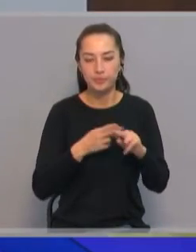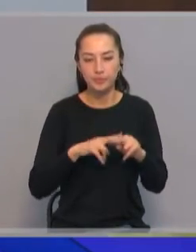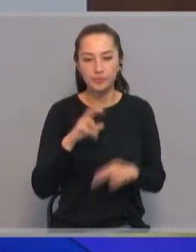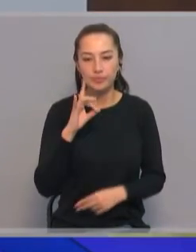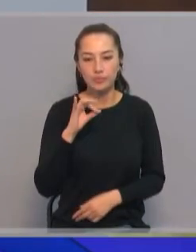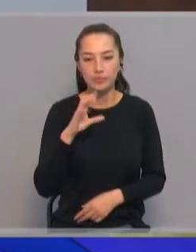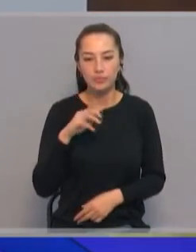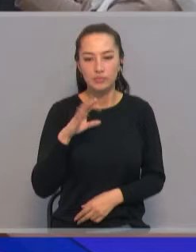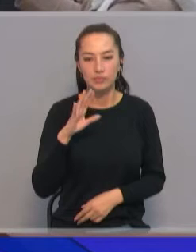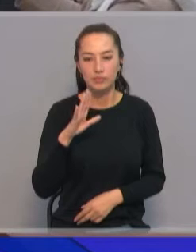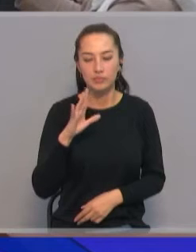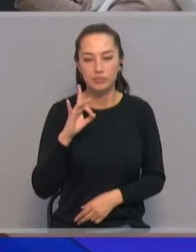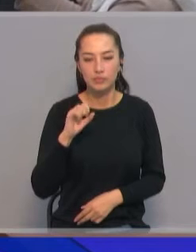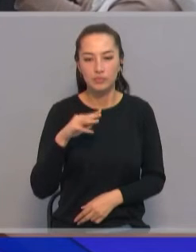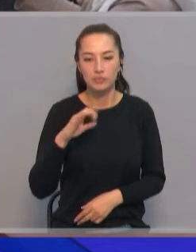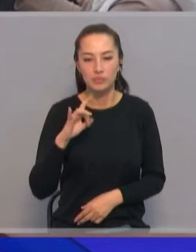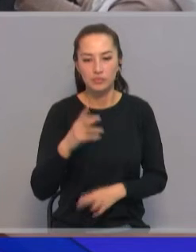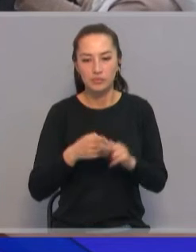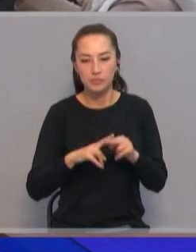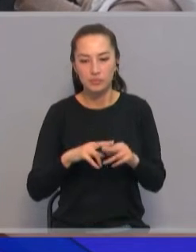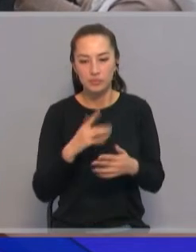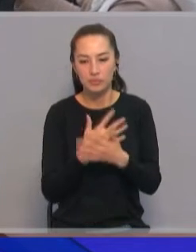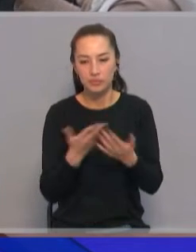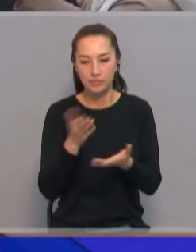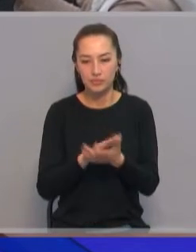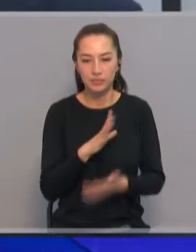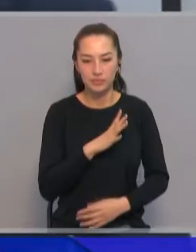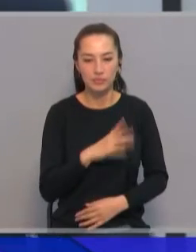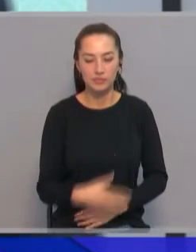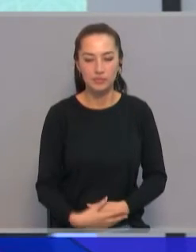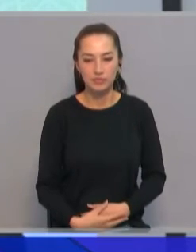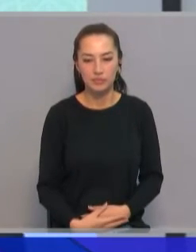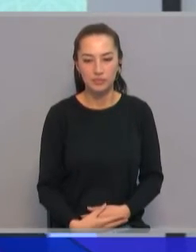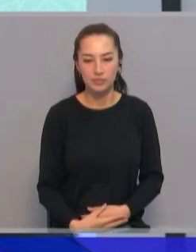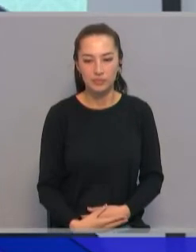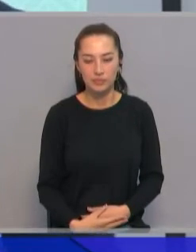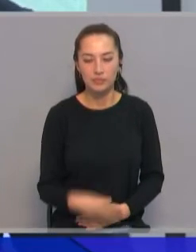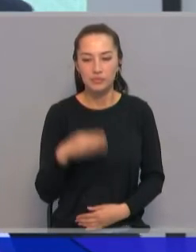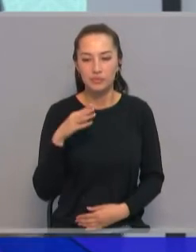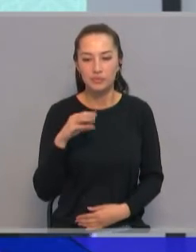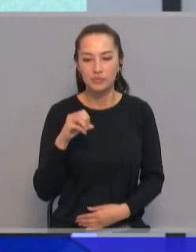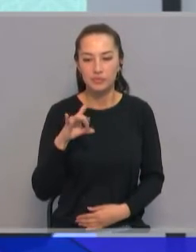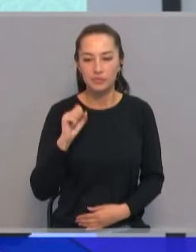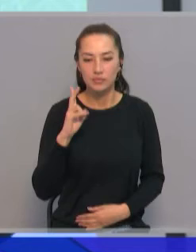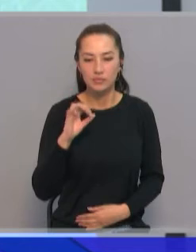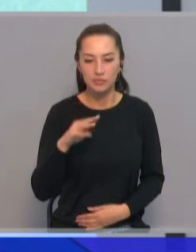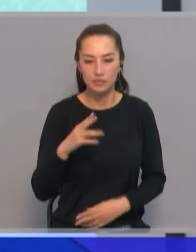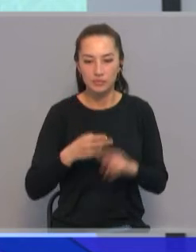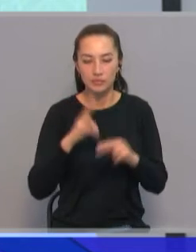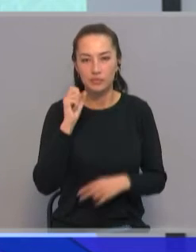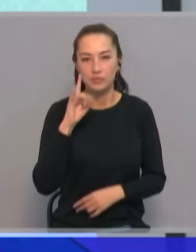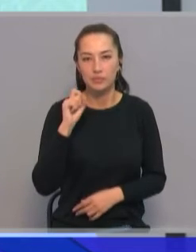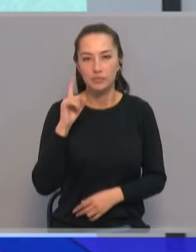реставратор Сартай Жұбаниязов қалпына келтірілген керамикалық бұйымдарды таныстырды. Біз мына терракота рельефті Қарахан